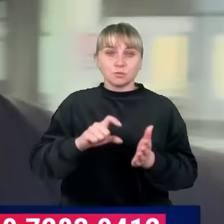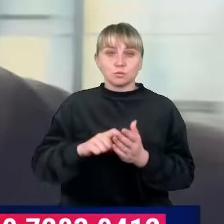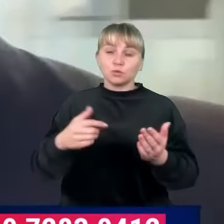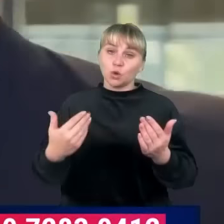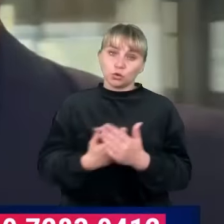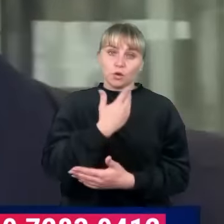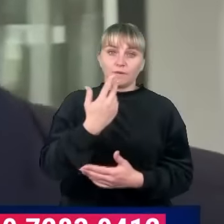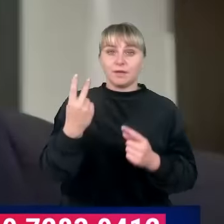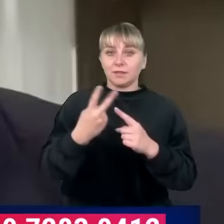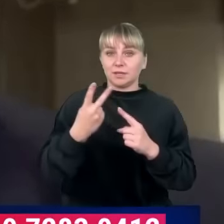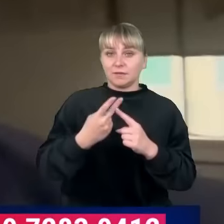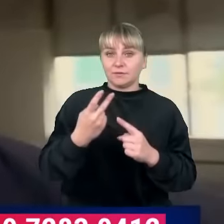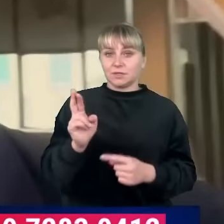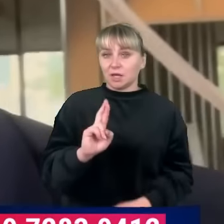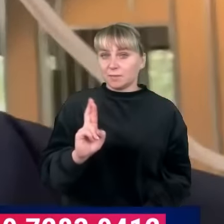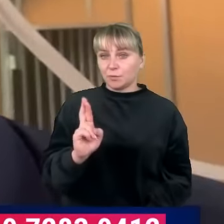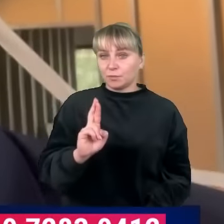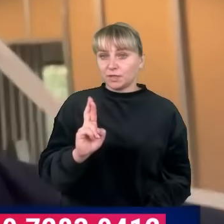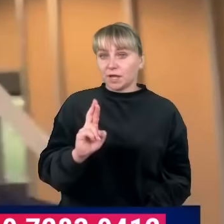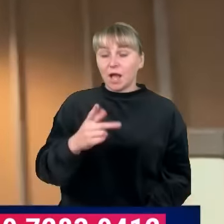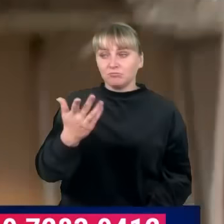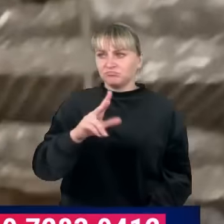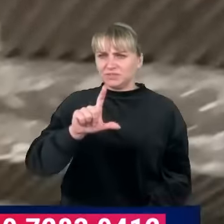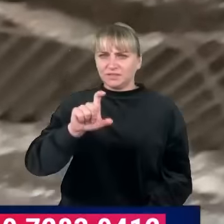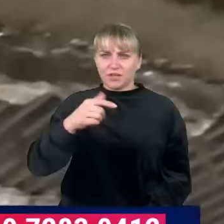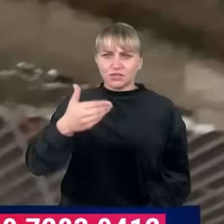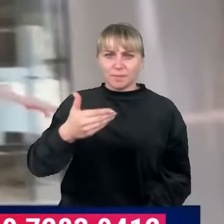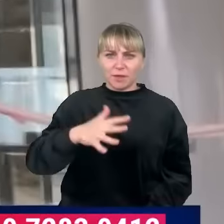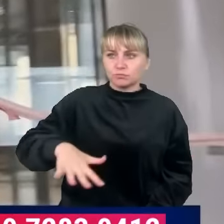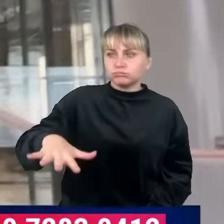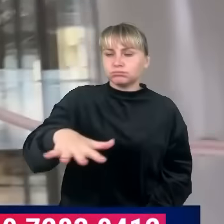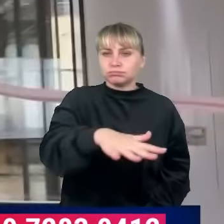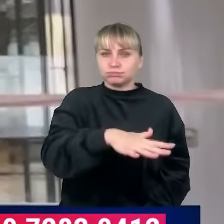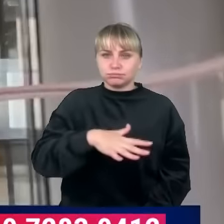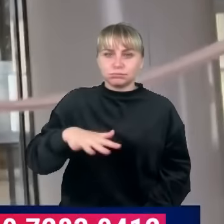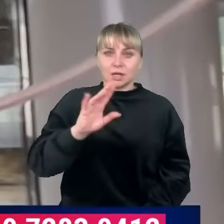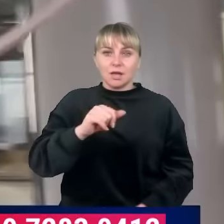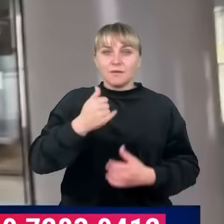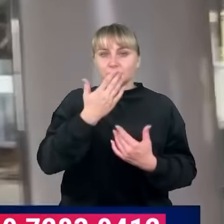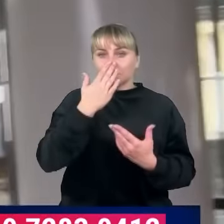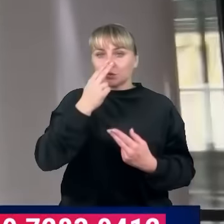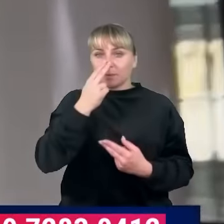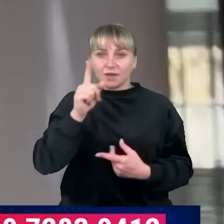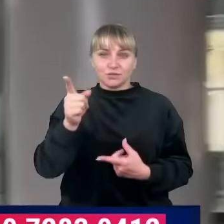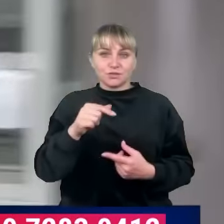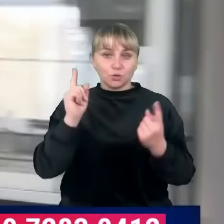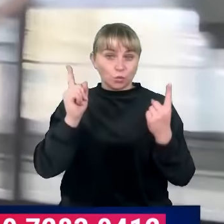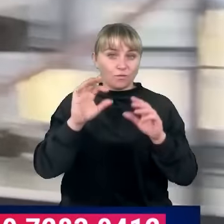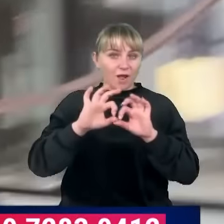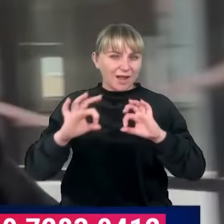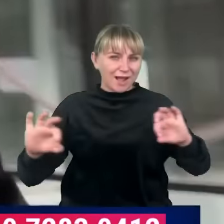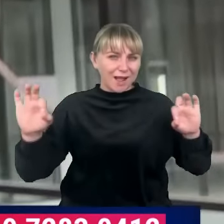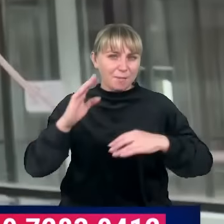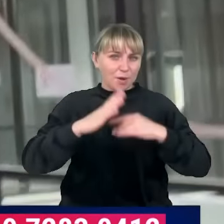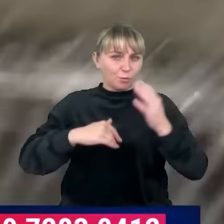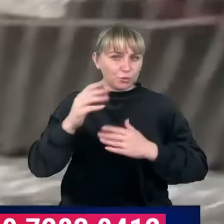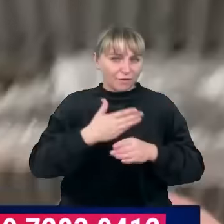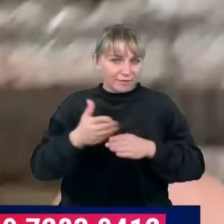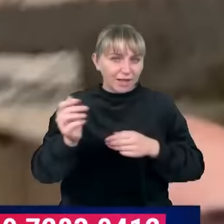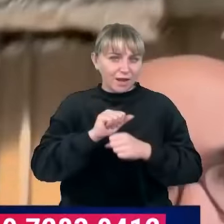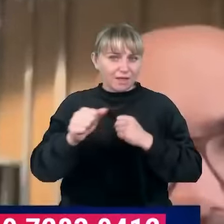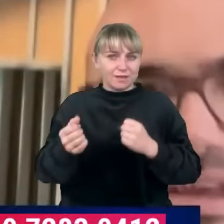Telewizji Republika, prawie 200 metrów kwadratowych powierzchni. No i zobaczcie, uwaga na kable, budowa trwa.